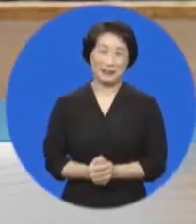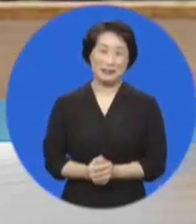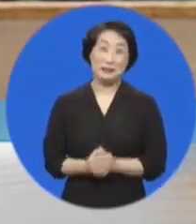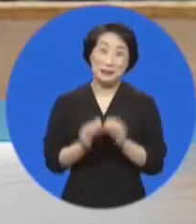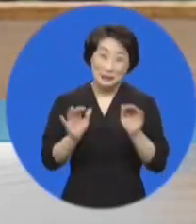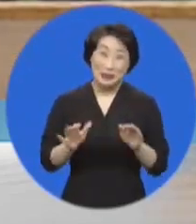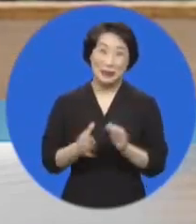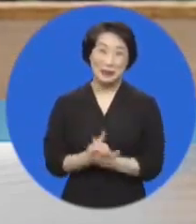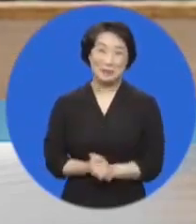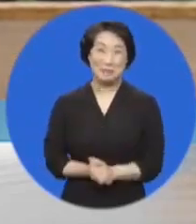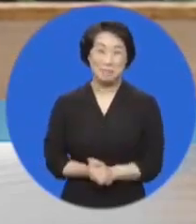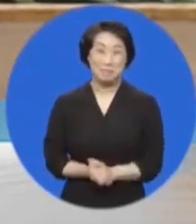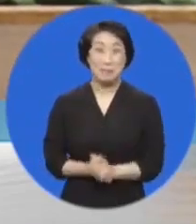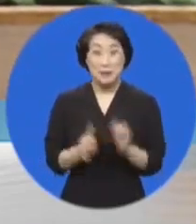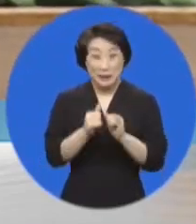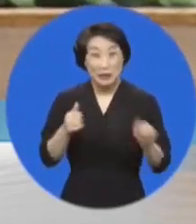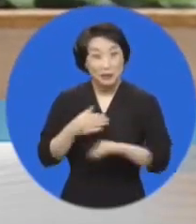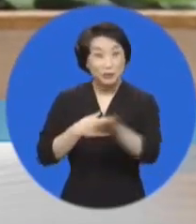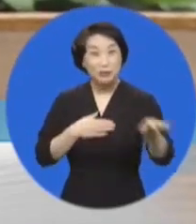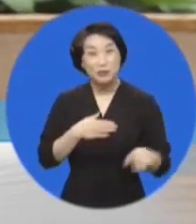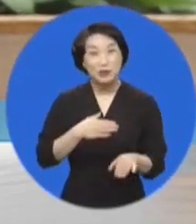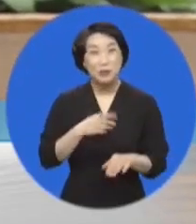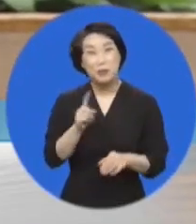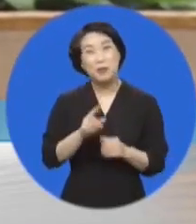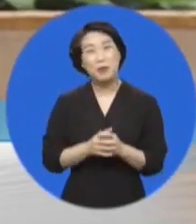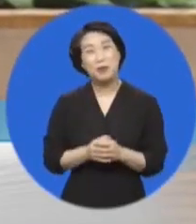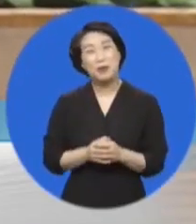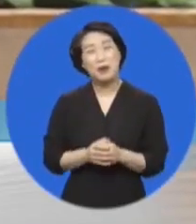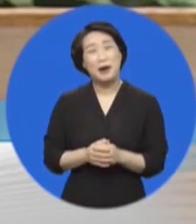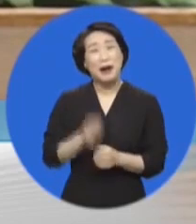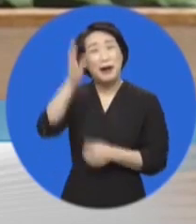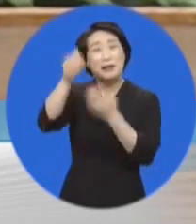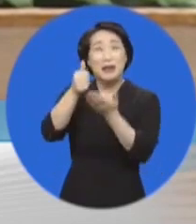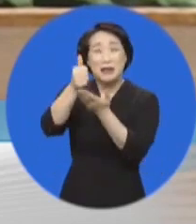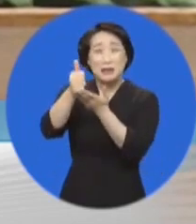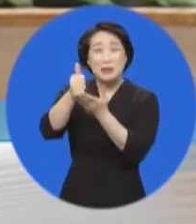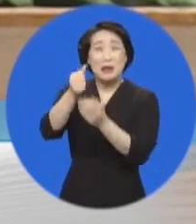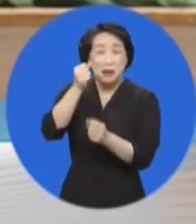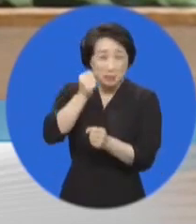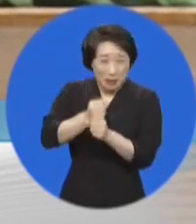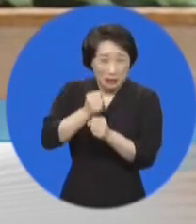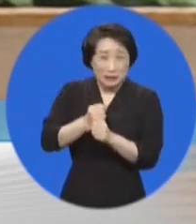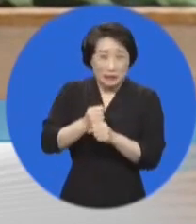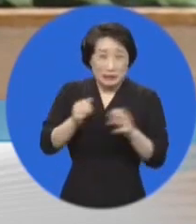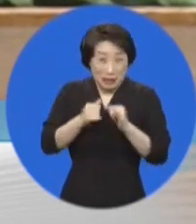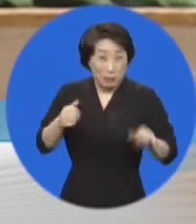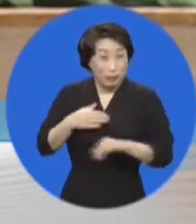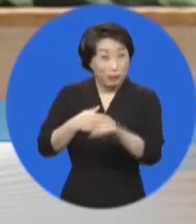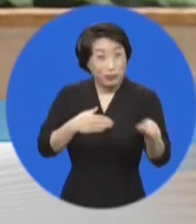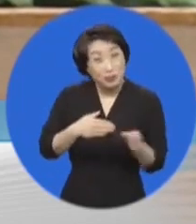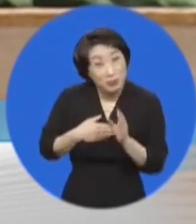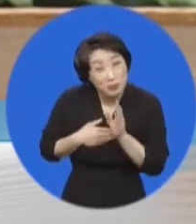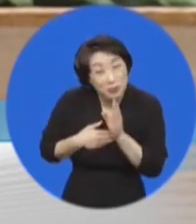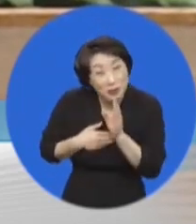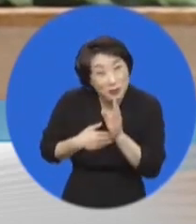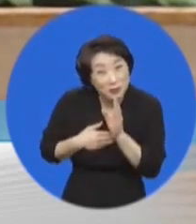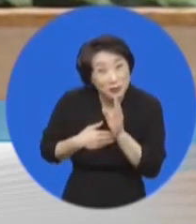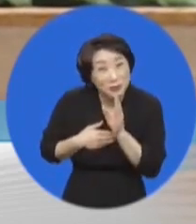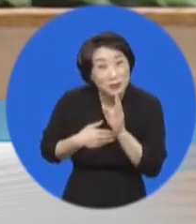보세요. 인간이 보여. 하나님 자신이 만든 피조물인데